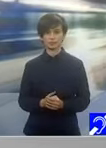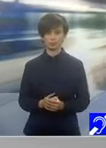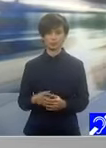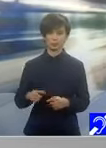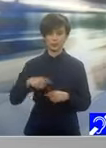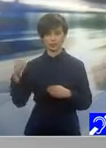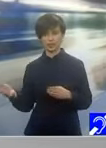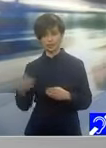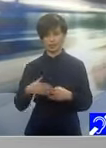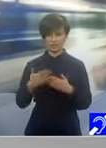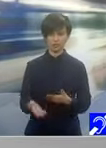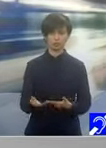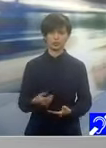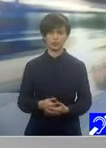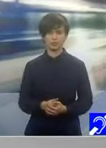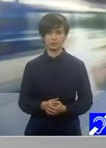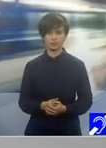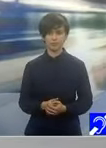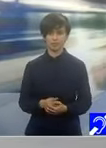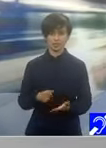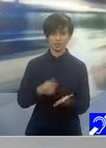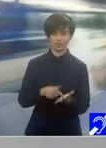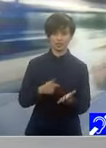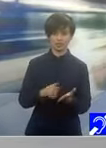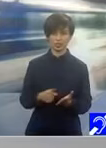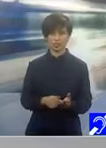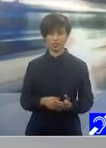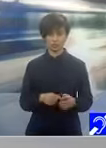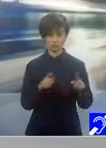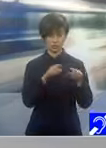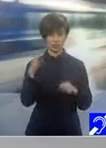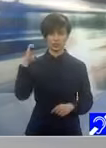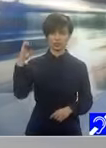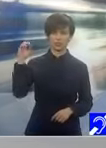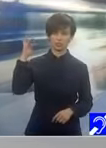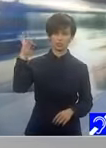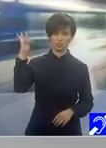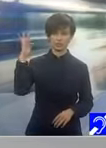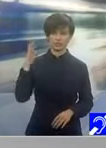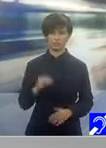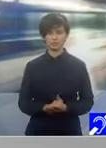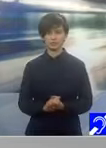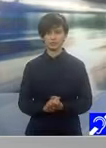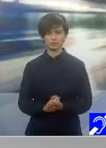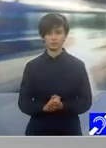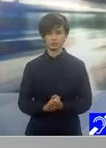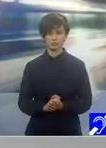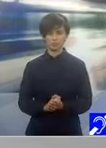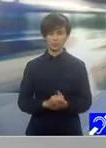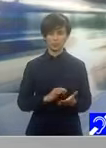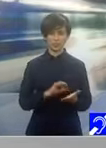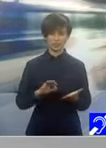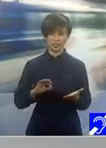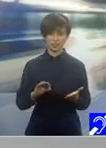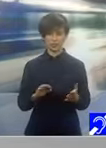depune, ni s-a cerut un extras de carte funciară în care să fie trecută această dare în